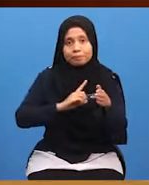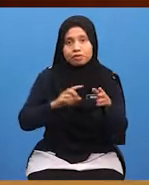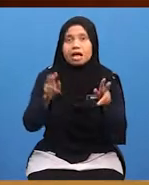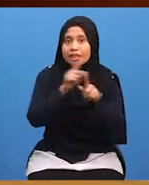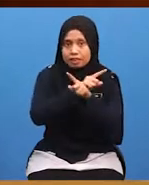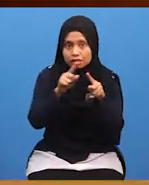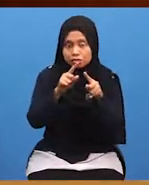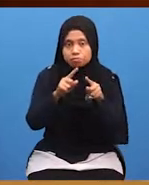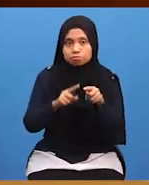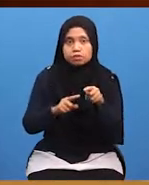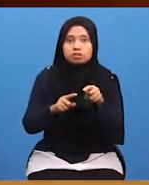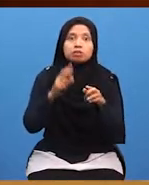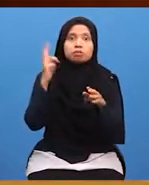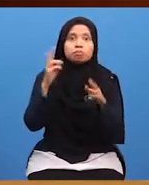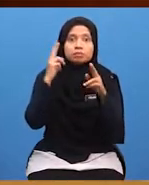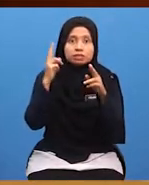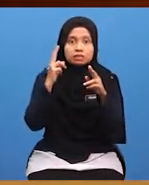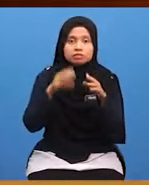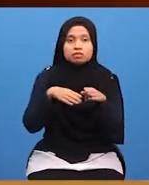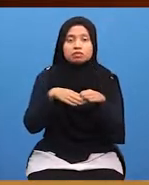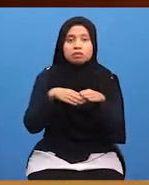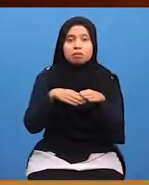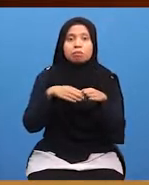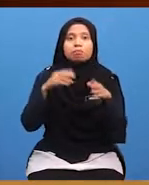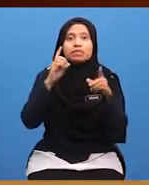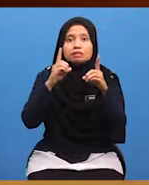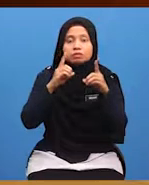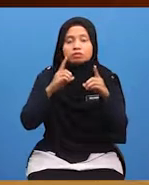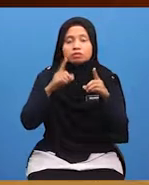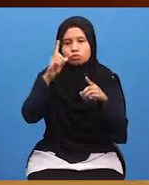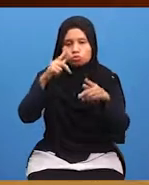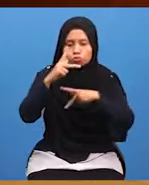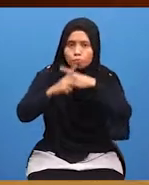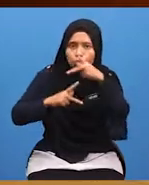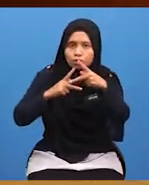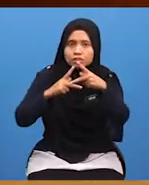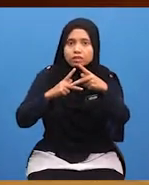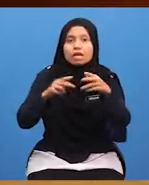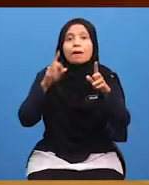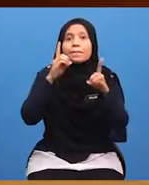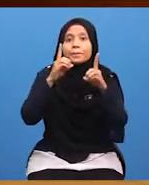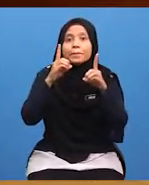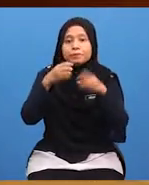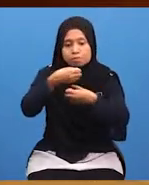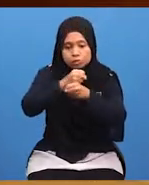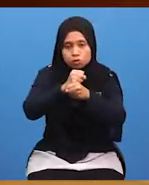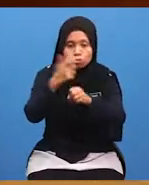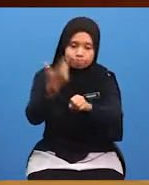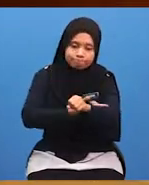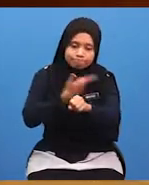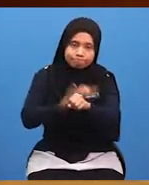Namun, secara umumnya, pendidikan ialah satu proses mendidik, membentuk serta melatih